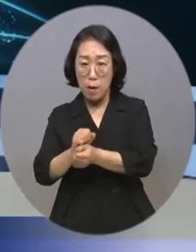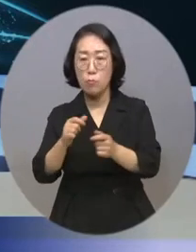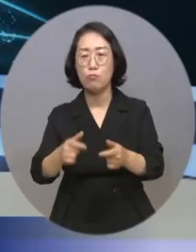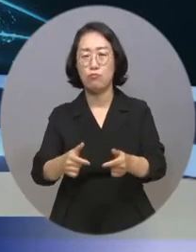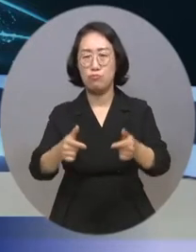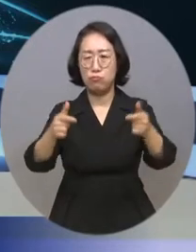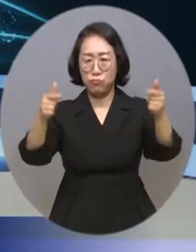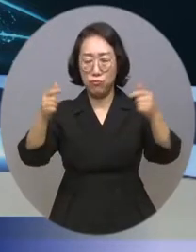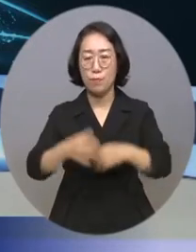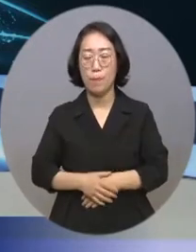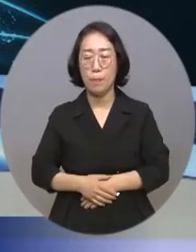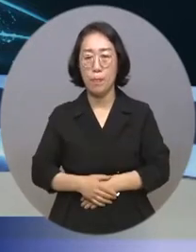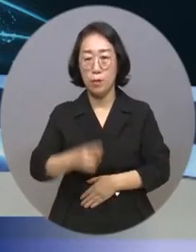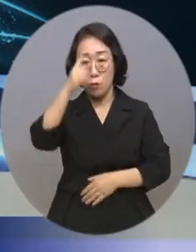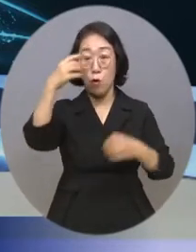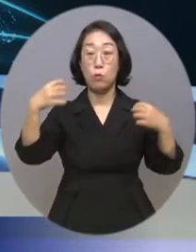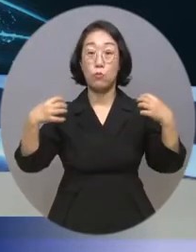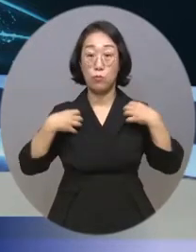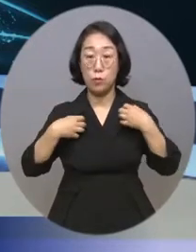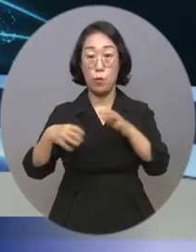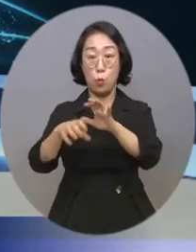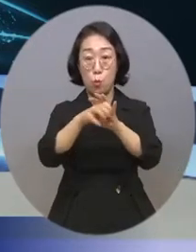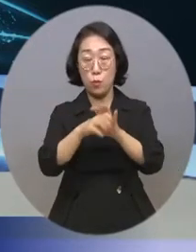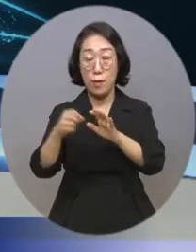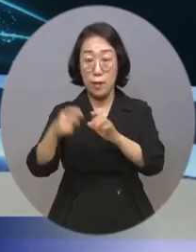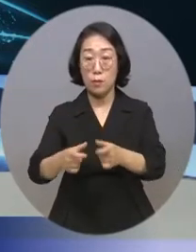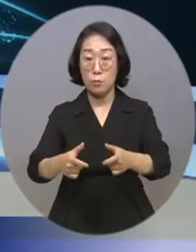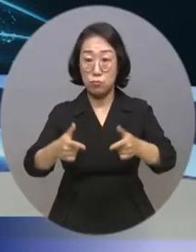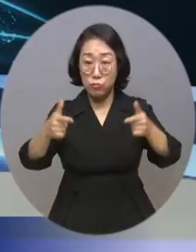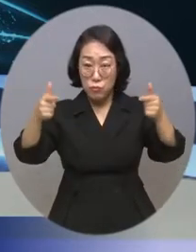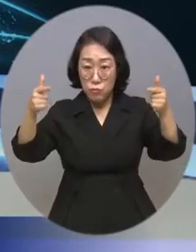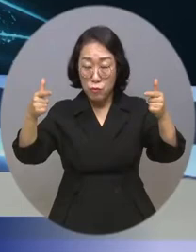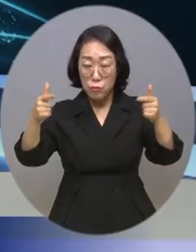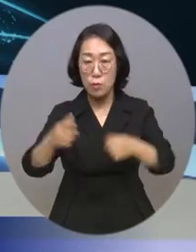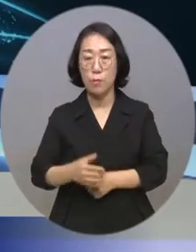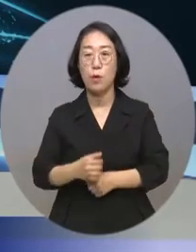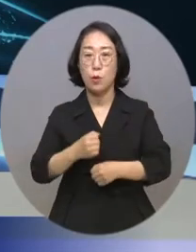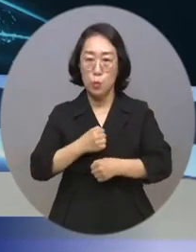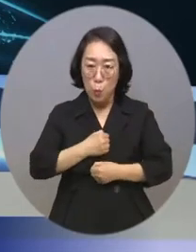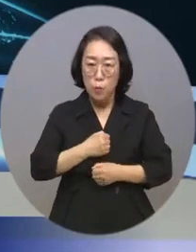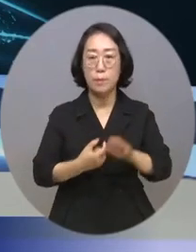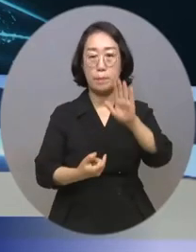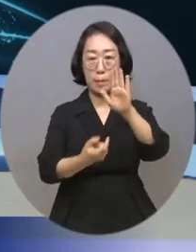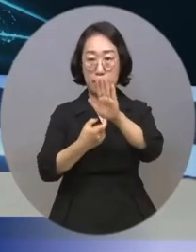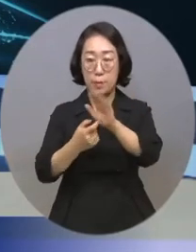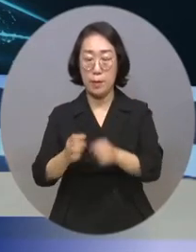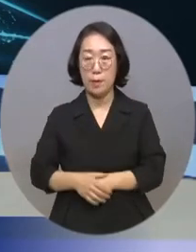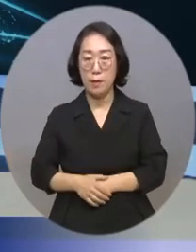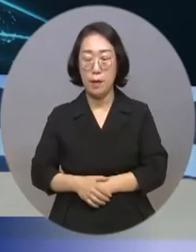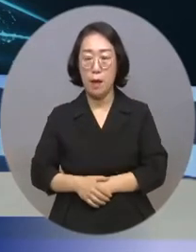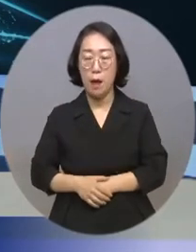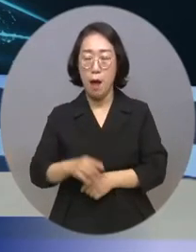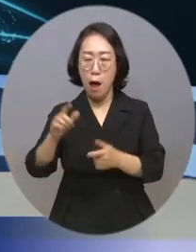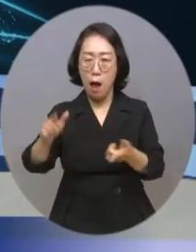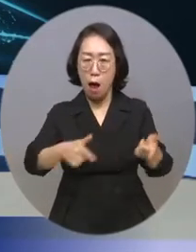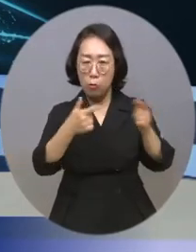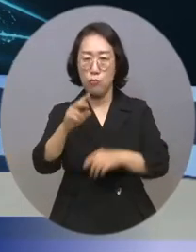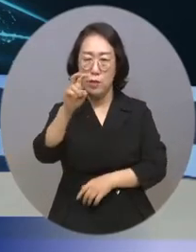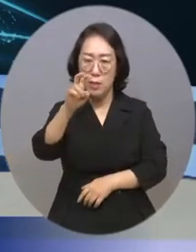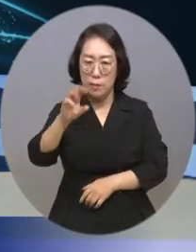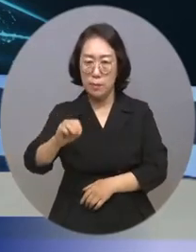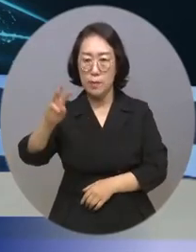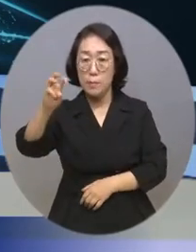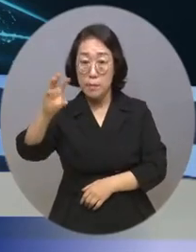상황인데요. 정부에서도 코로나19 재확산 국면을 공식화하고 다음 달 하루 최고 20만 명에서 30만